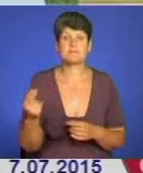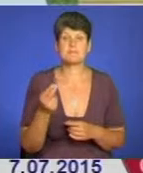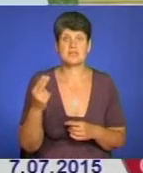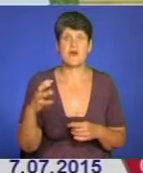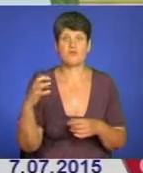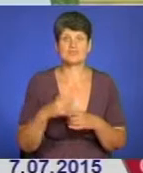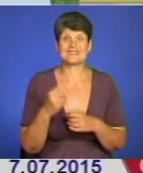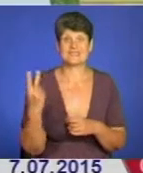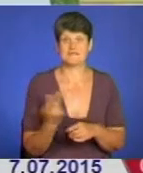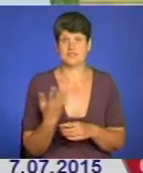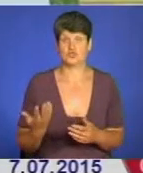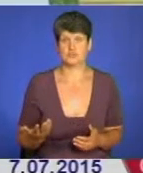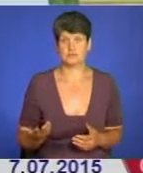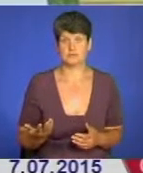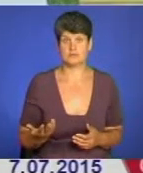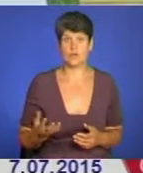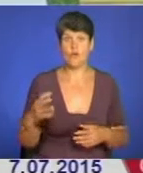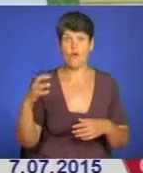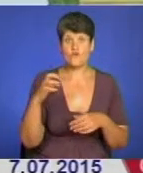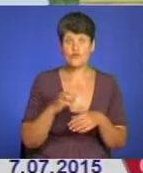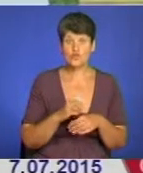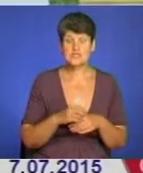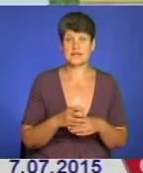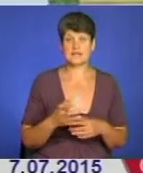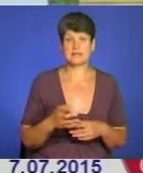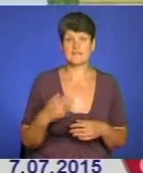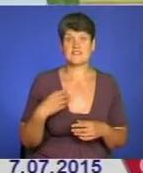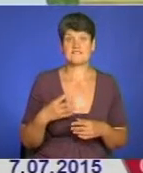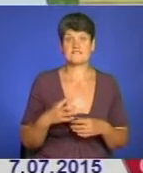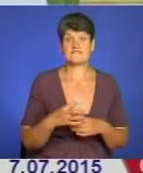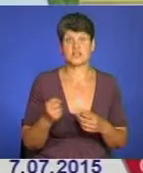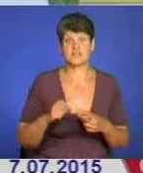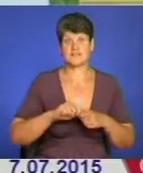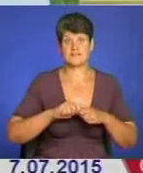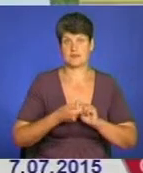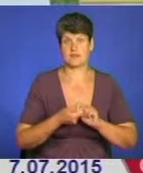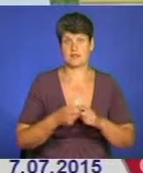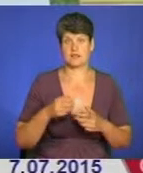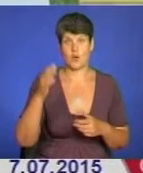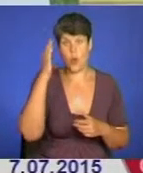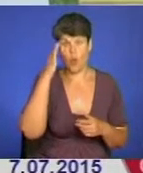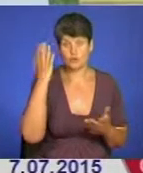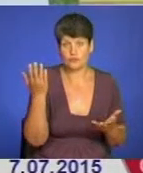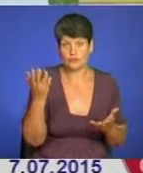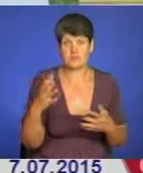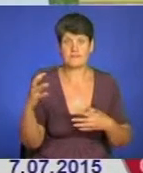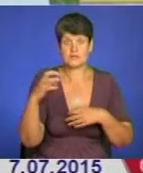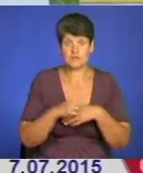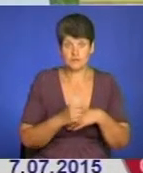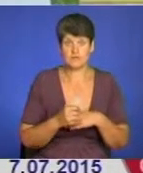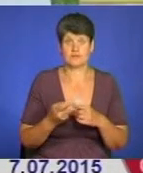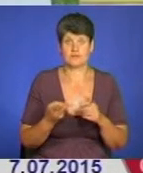укусила двічі. Значить, укусила змія, він вирішив її відірвати голову. Коли він її зловив, вона його